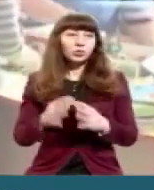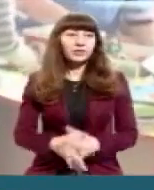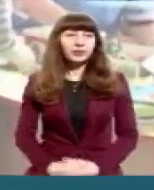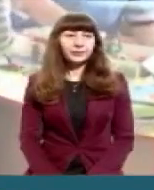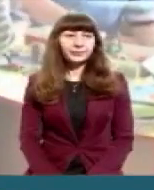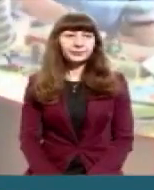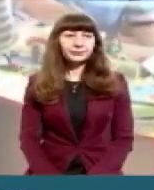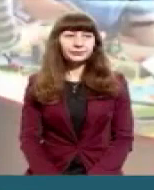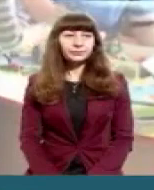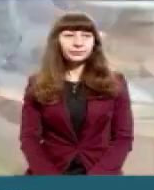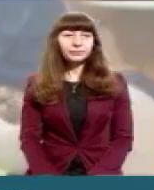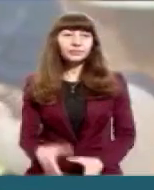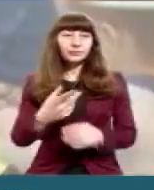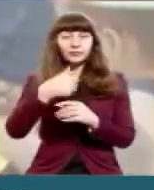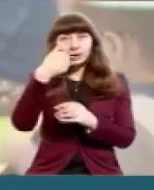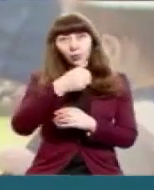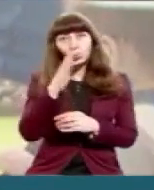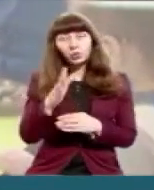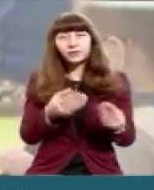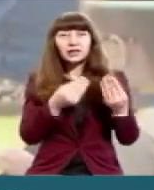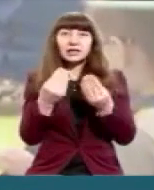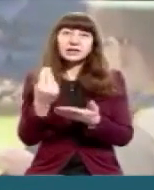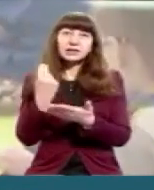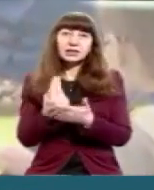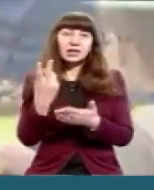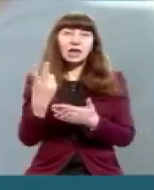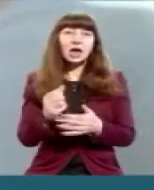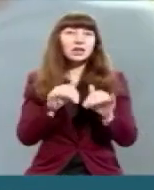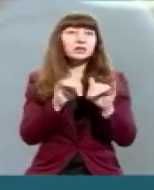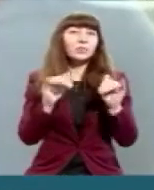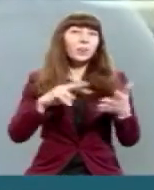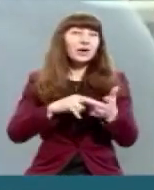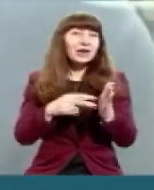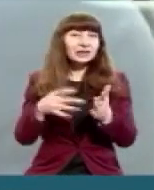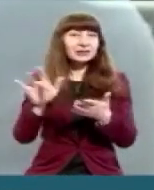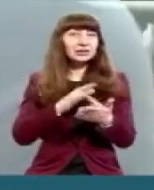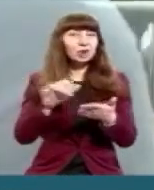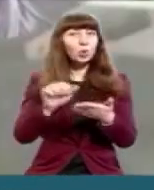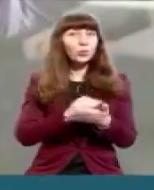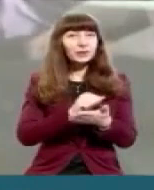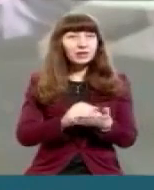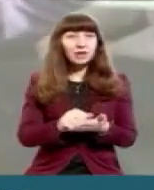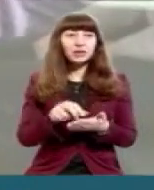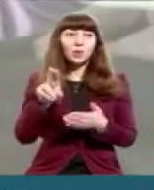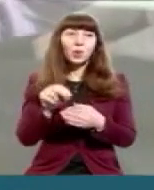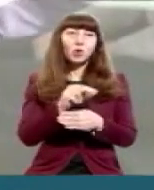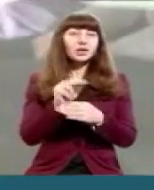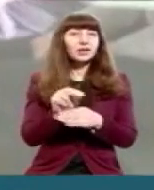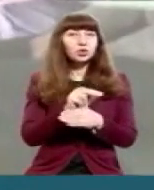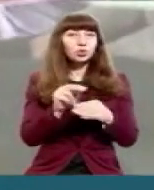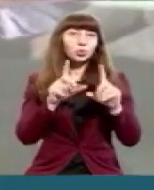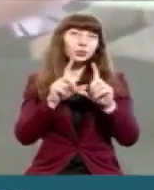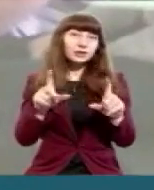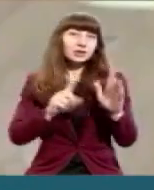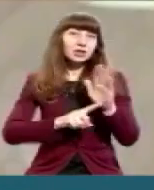реабилитационным оборудованием. В текущем году будут выделены средства на разработку проектно-сметной документации по реконструкции объекта